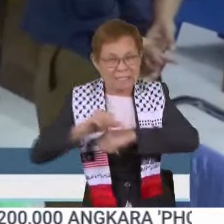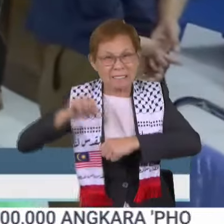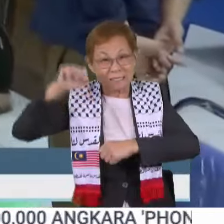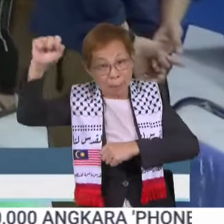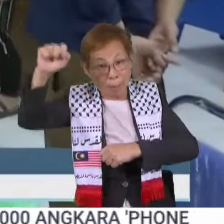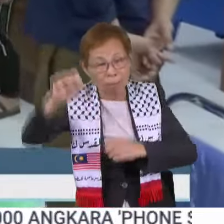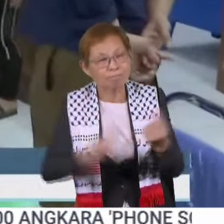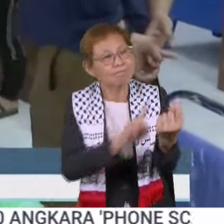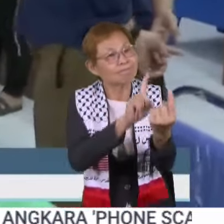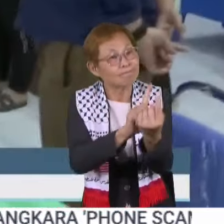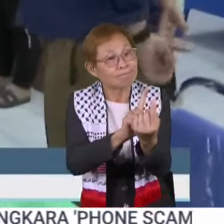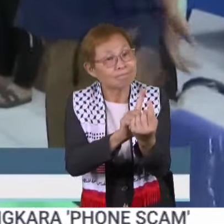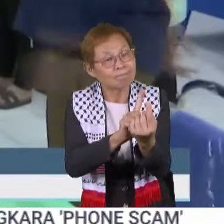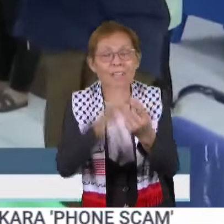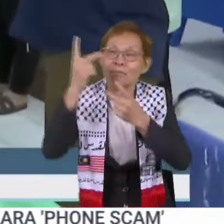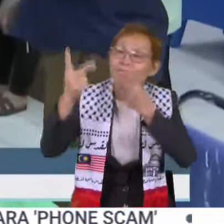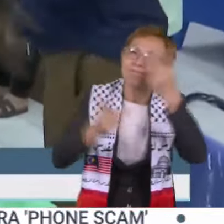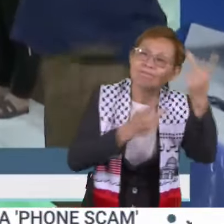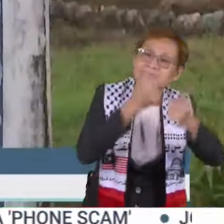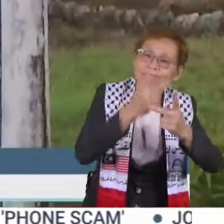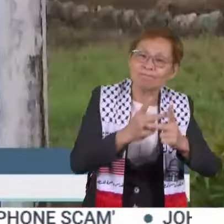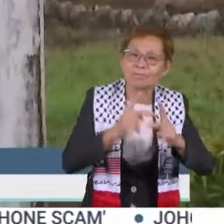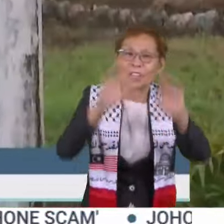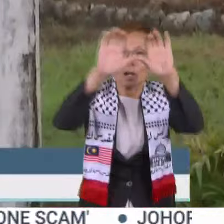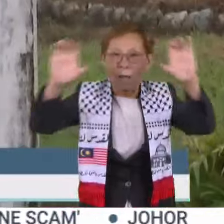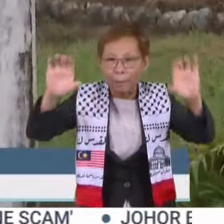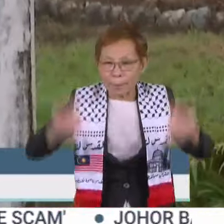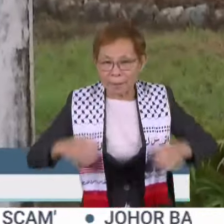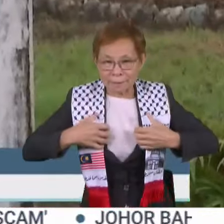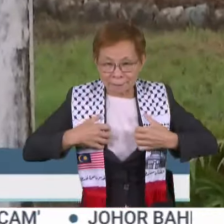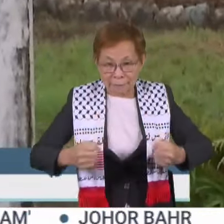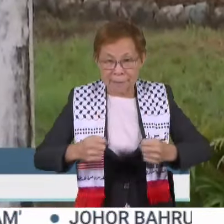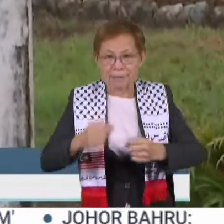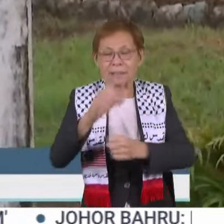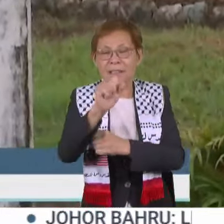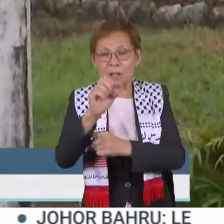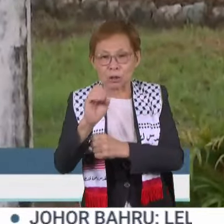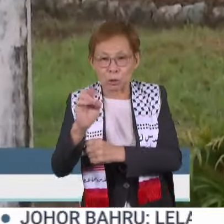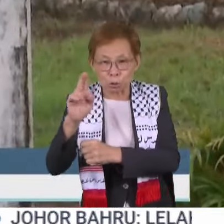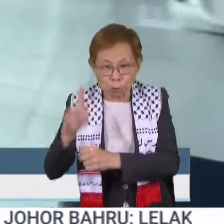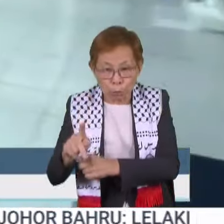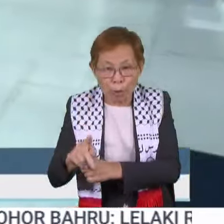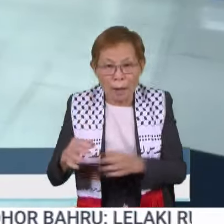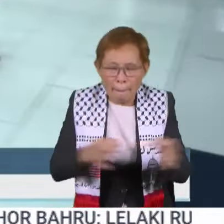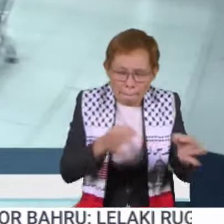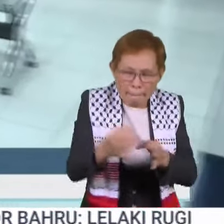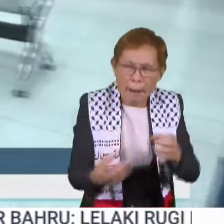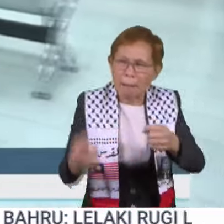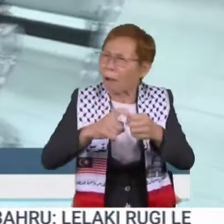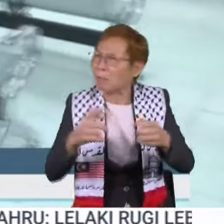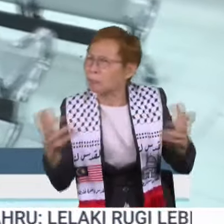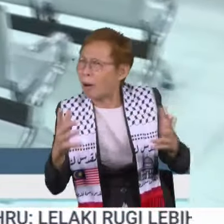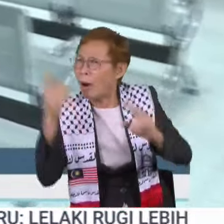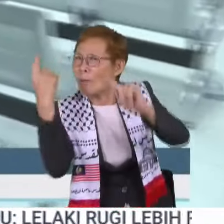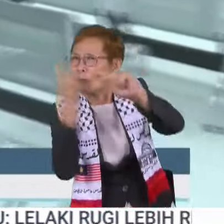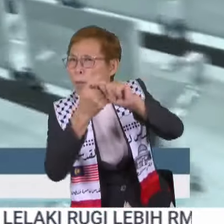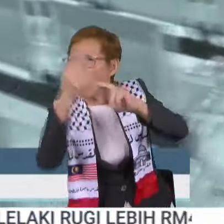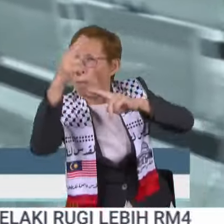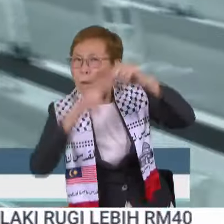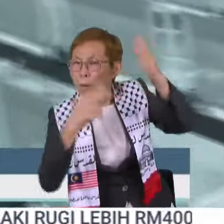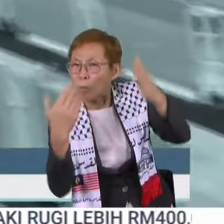Sabah ditemui selepas melawat kabin klinik kesihatan mansiat Dik mengulas mengenai status pembinaan bangunan